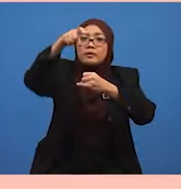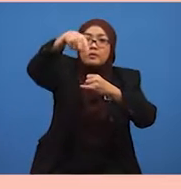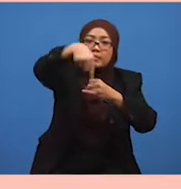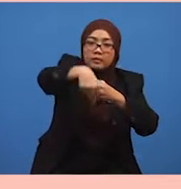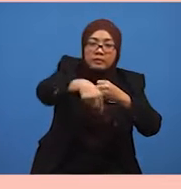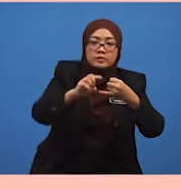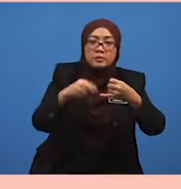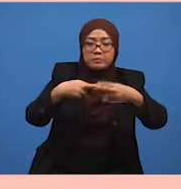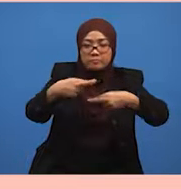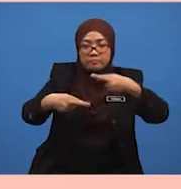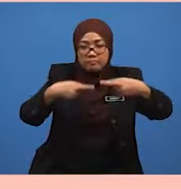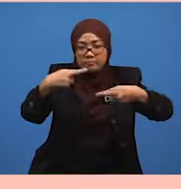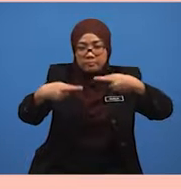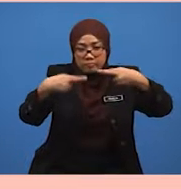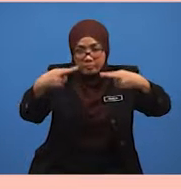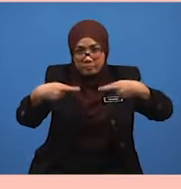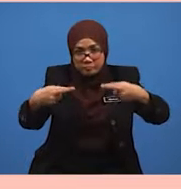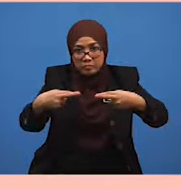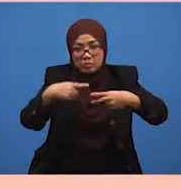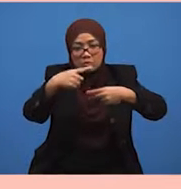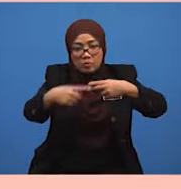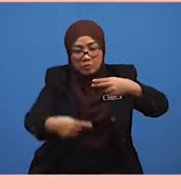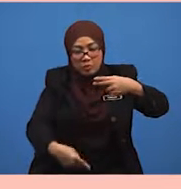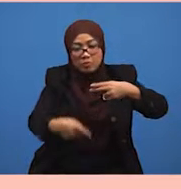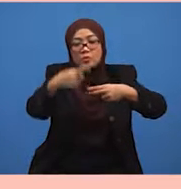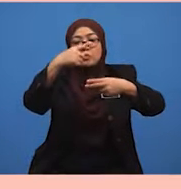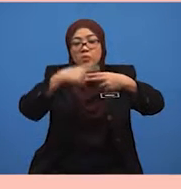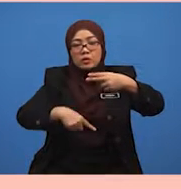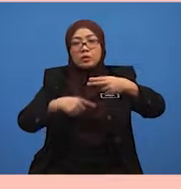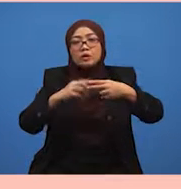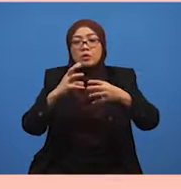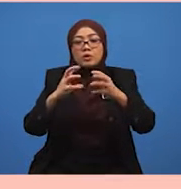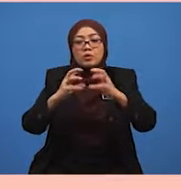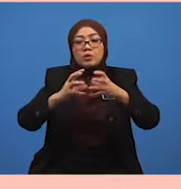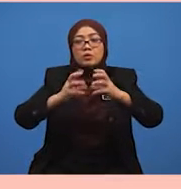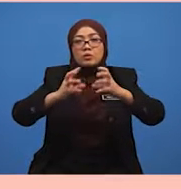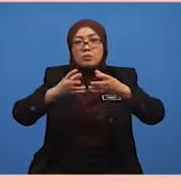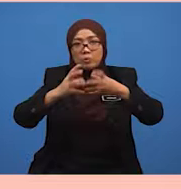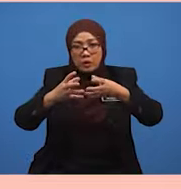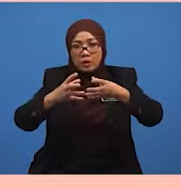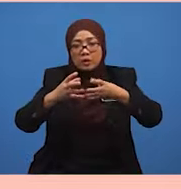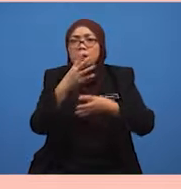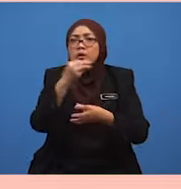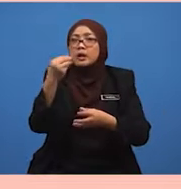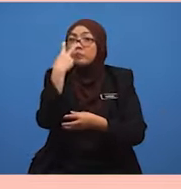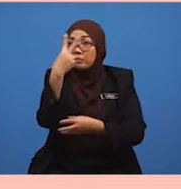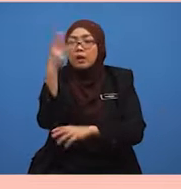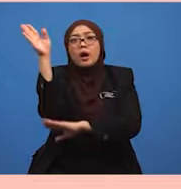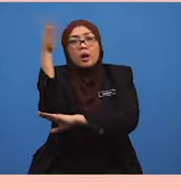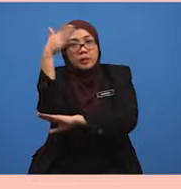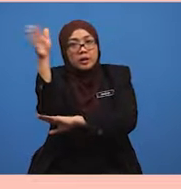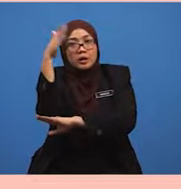bahan. Gambar raja ini menunjukkan bendera yang dinaikkan sewaktu perhimpunan